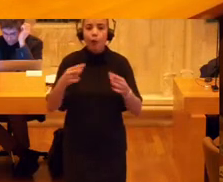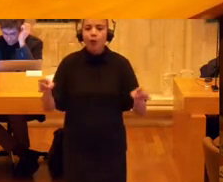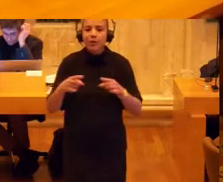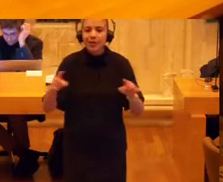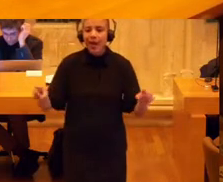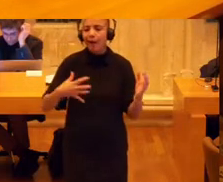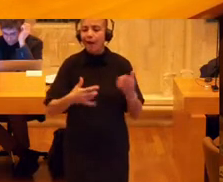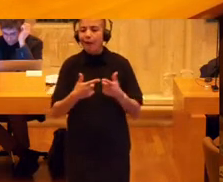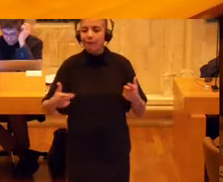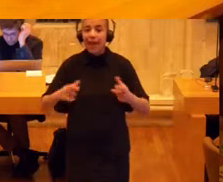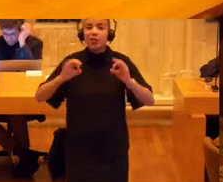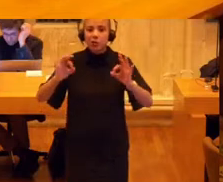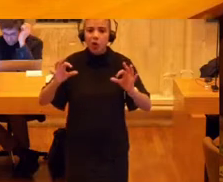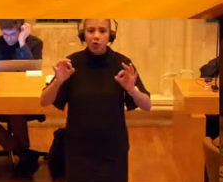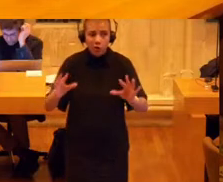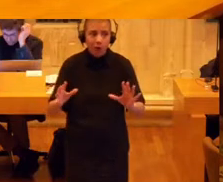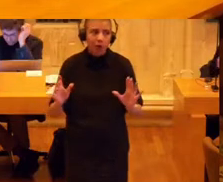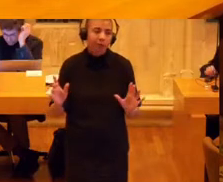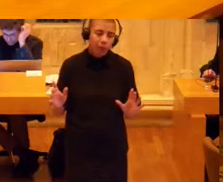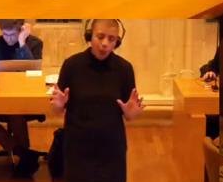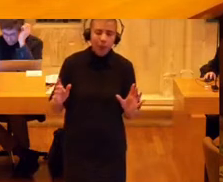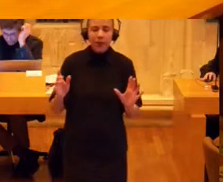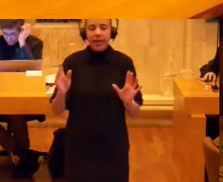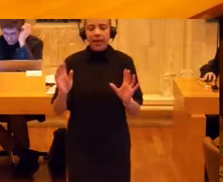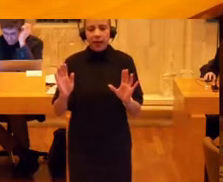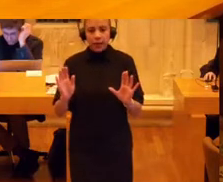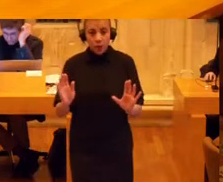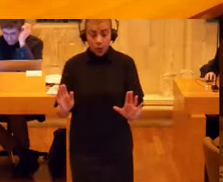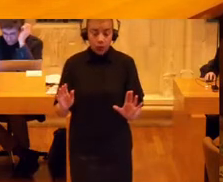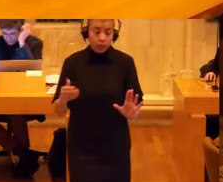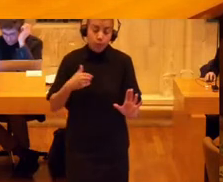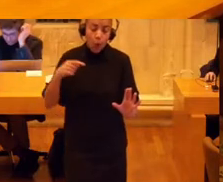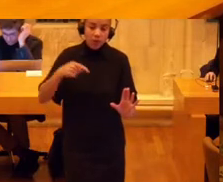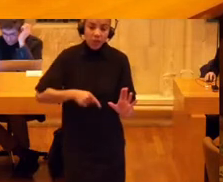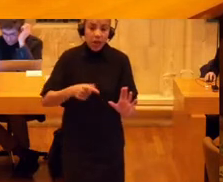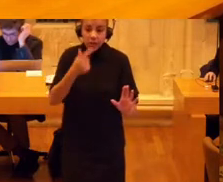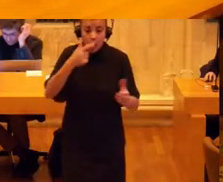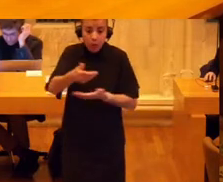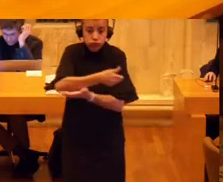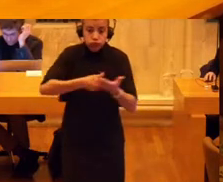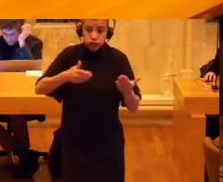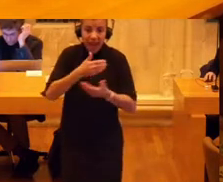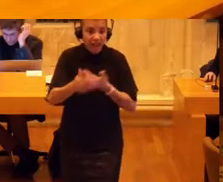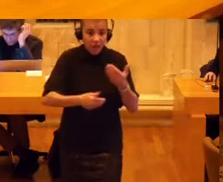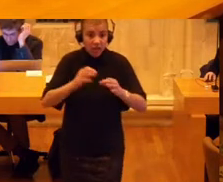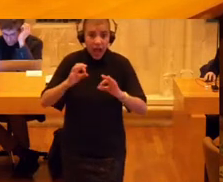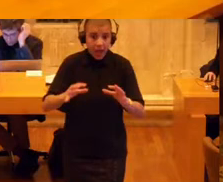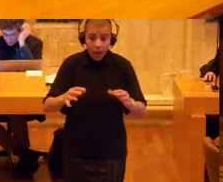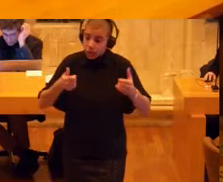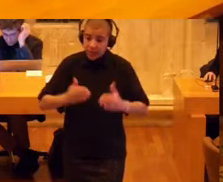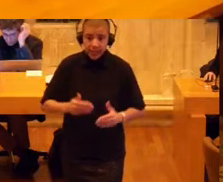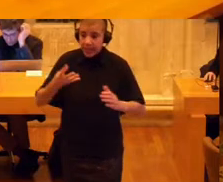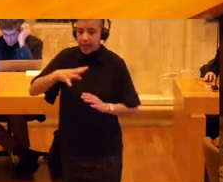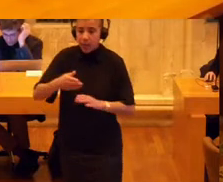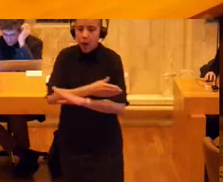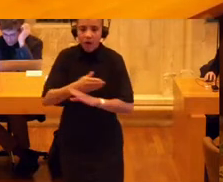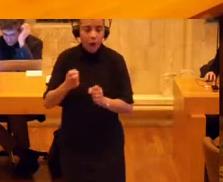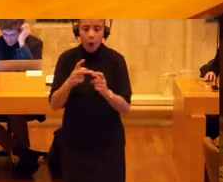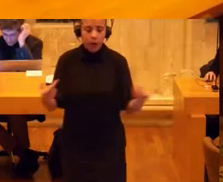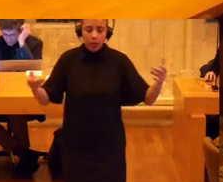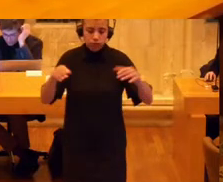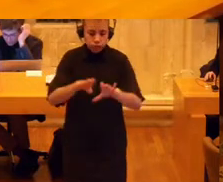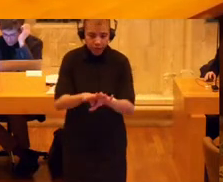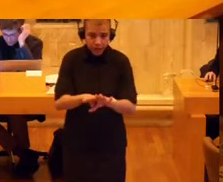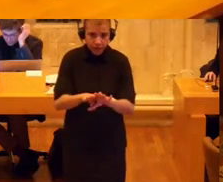nous travaillons, comme l'a dit Monsieur le maire tout à l'heure, ensemble, main dans la main, comme je l'ai dit aussi, et nous allons trouver